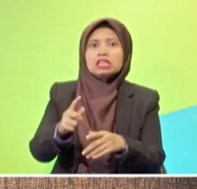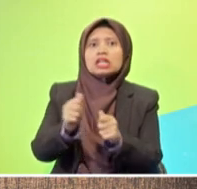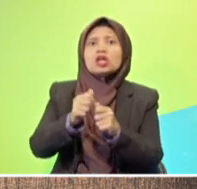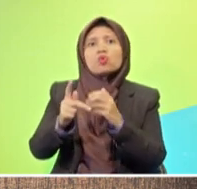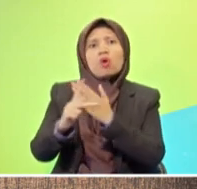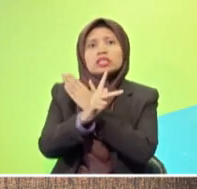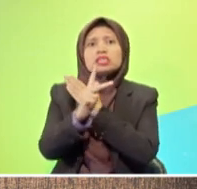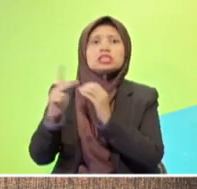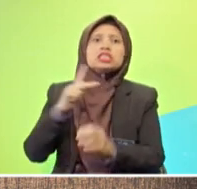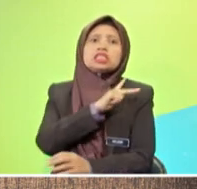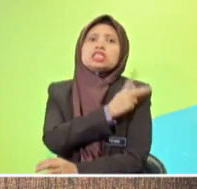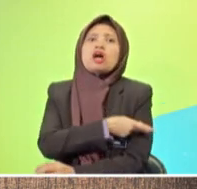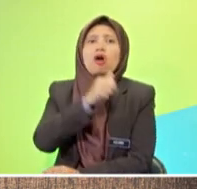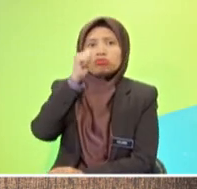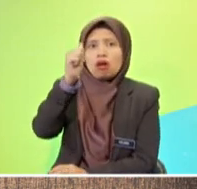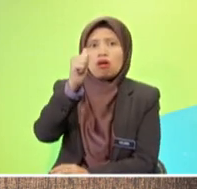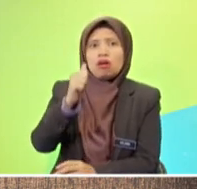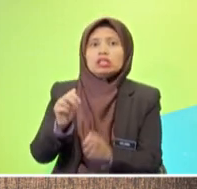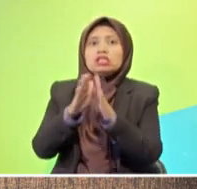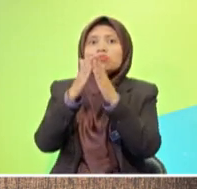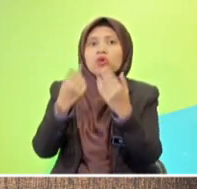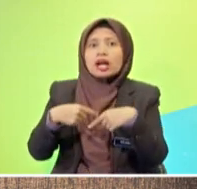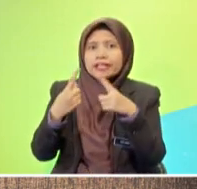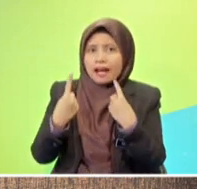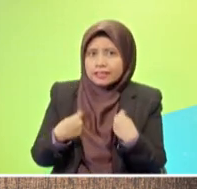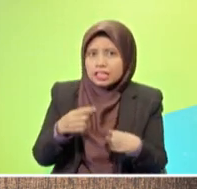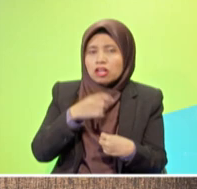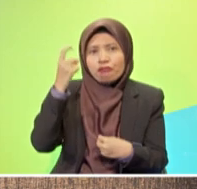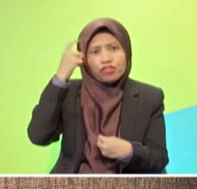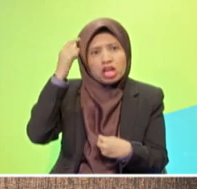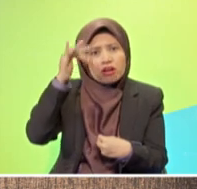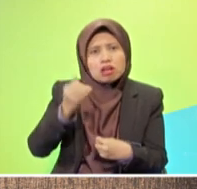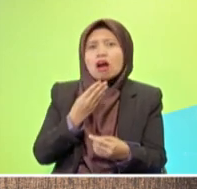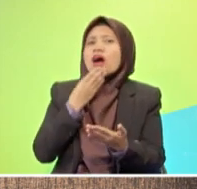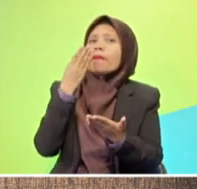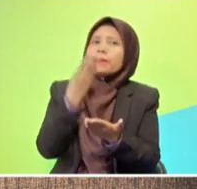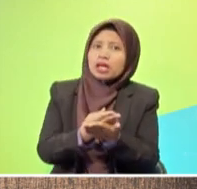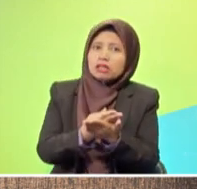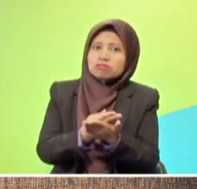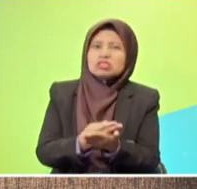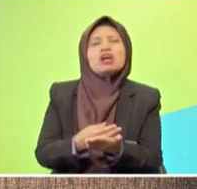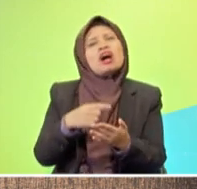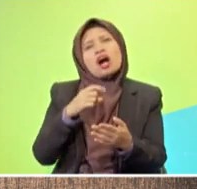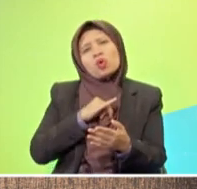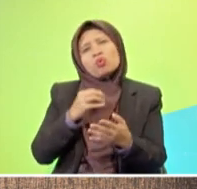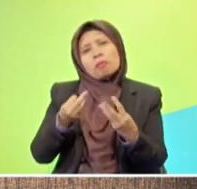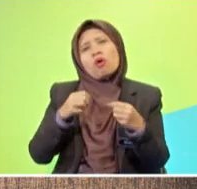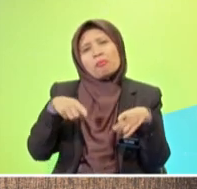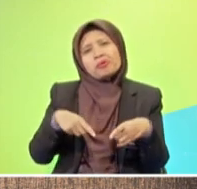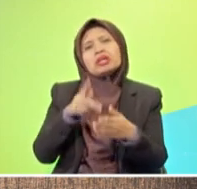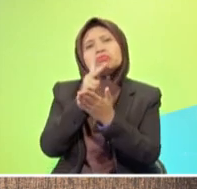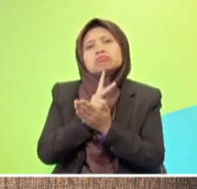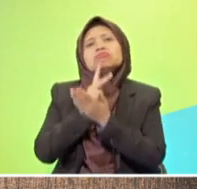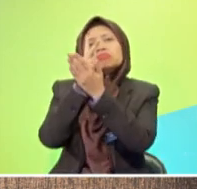Wa Ta'ala dibukakan hatinya pikiran yang baik baiklah aku pergi bersama yang berkayuh dekat-dekat kapal